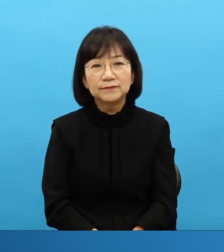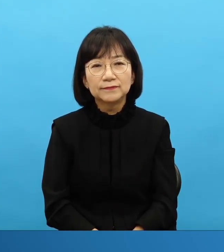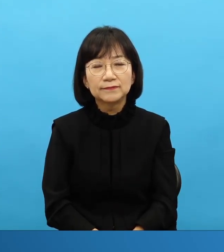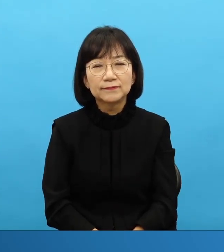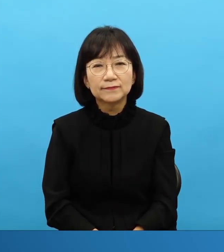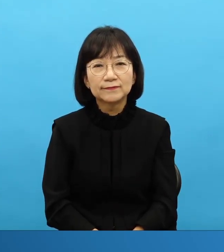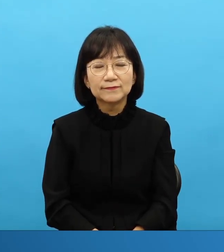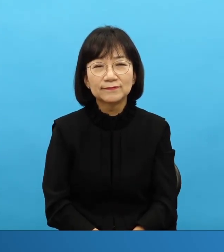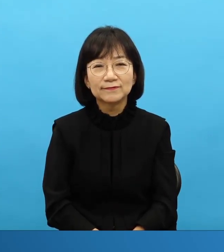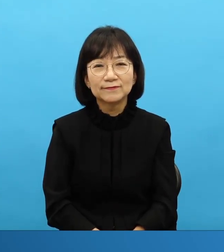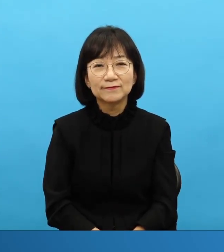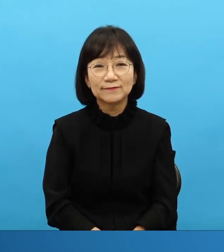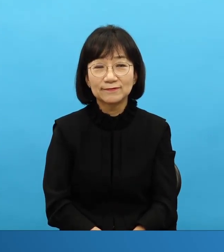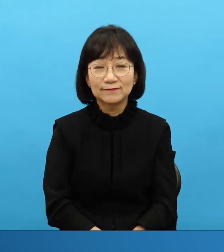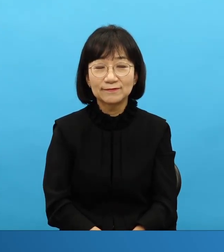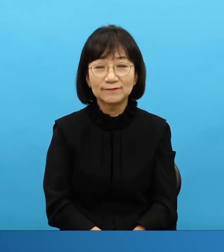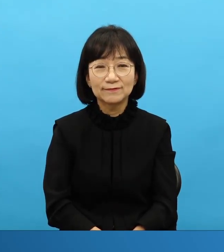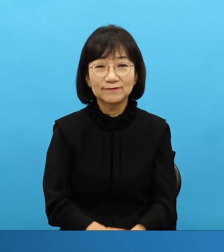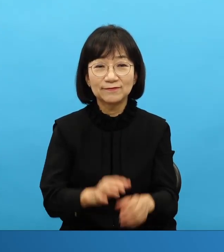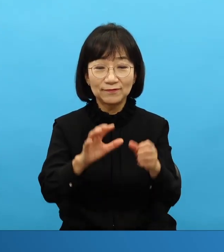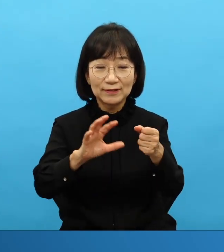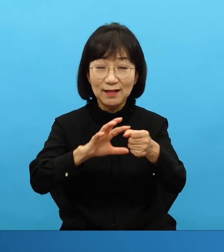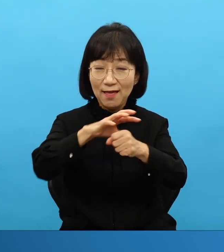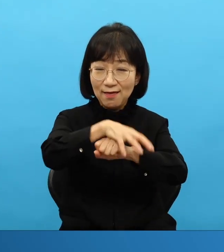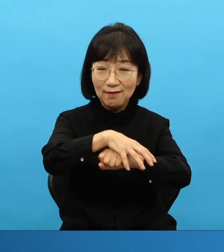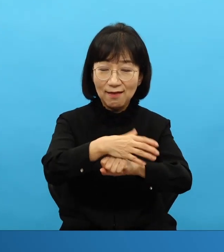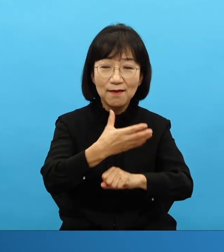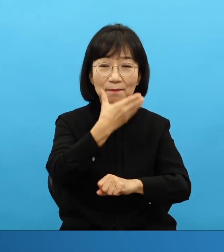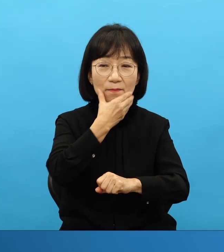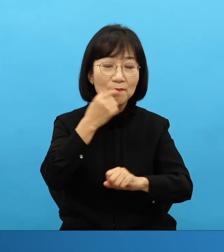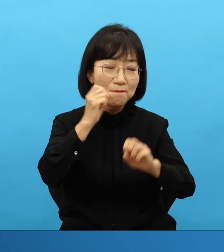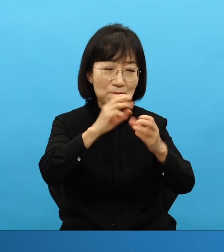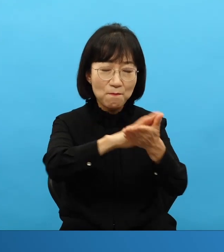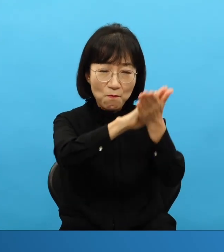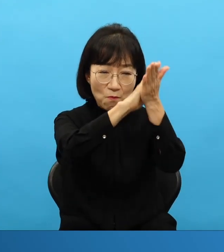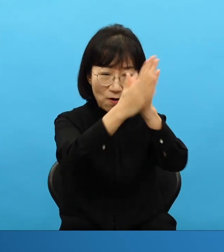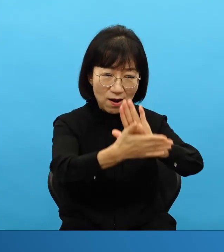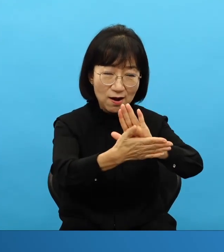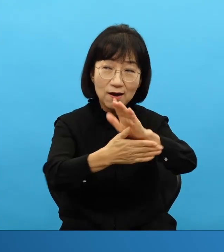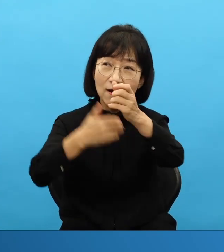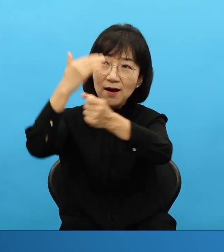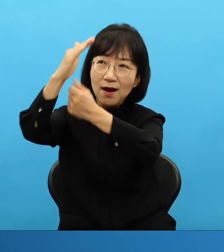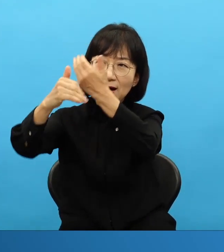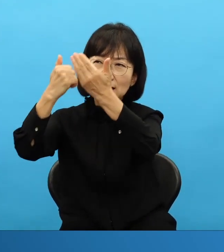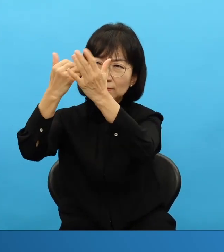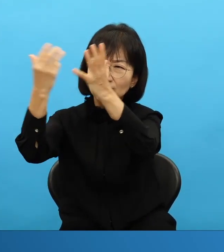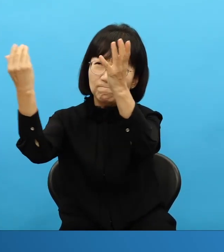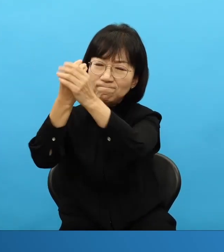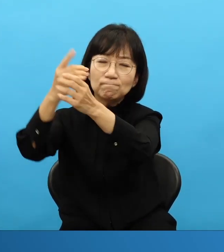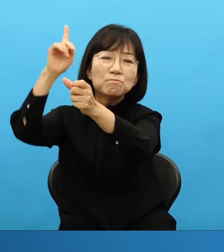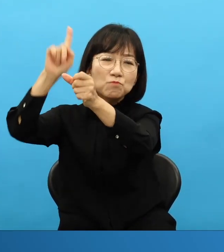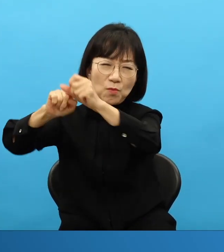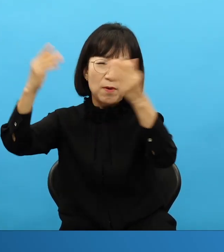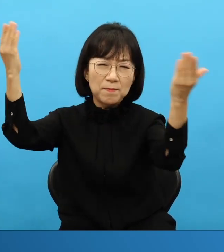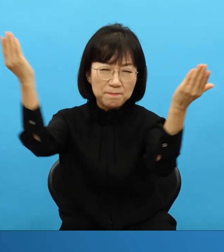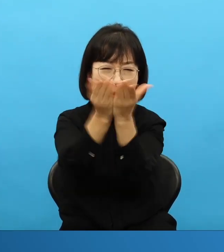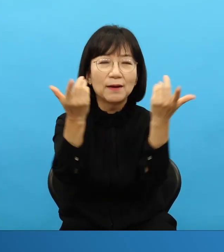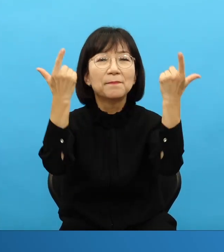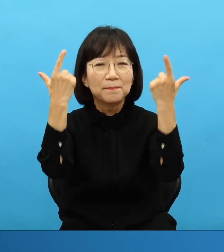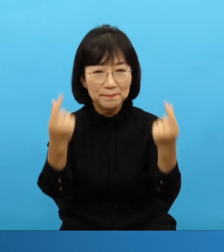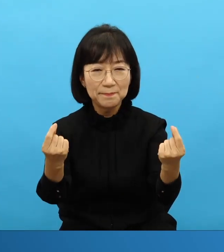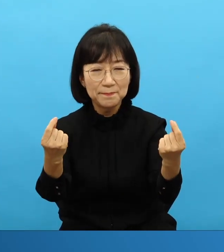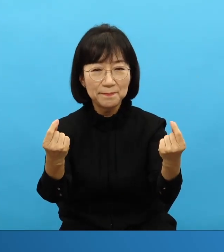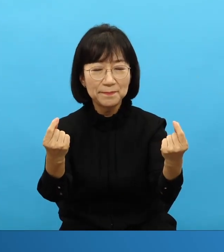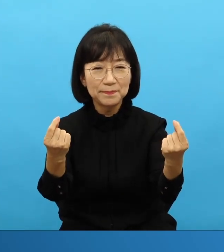呢？ 세계 복음화는 하나님의 절대 목표라서 그렇습니다. 因为世界福音化是神的绝对目标。